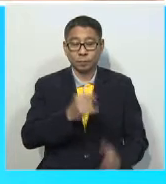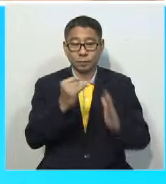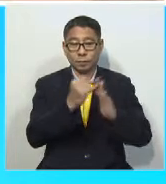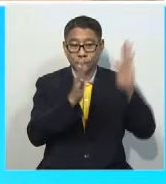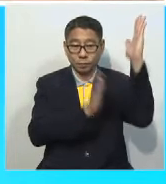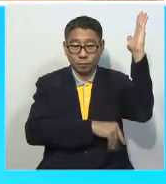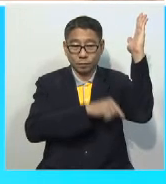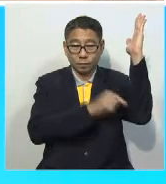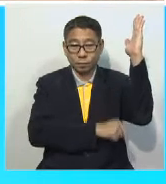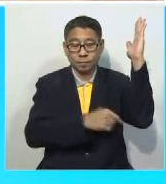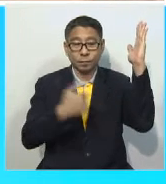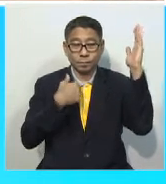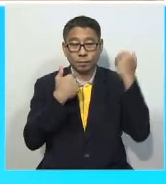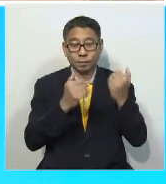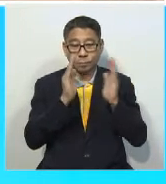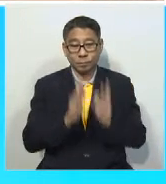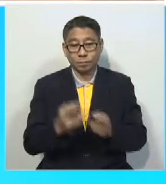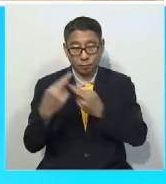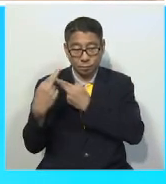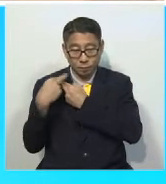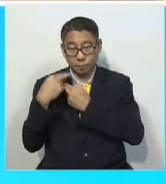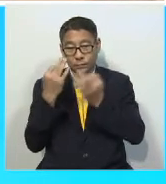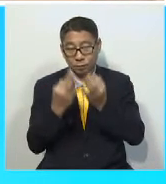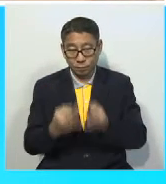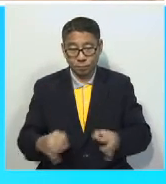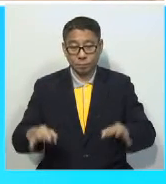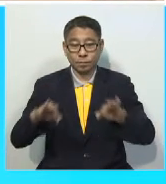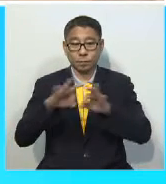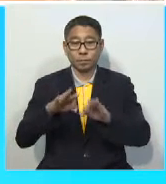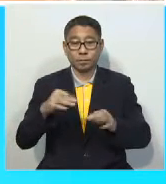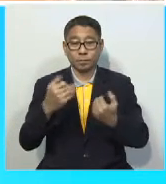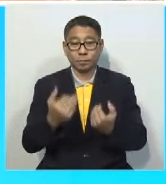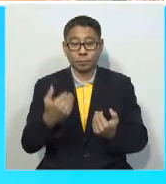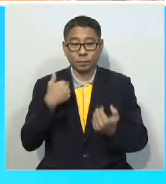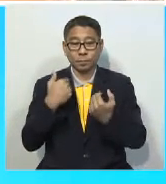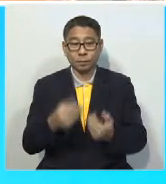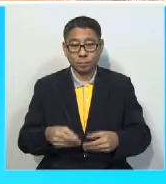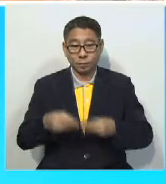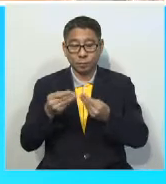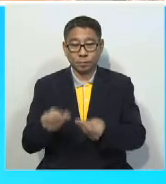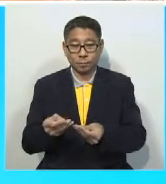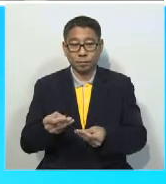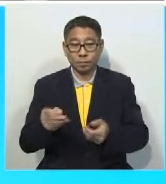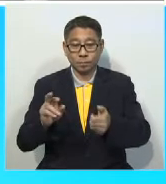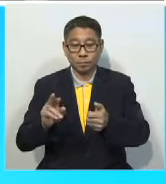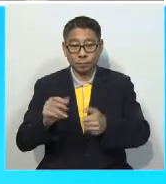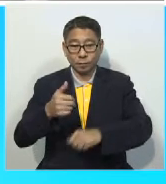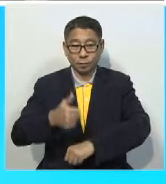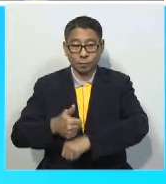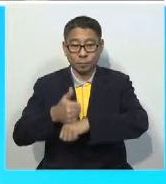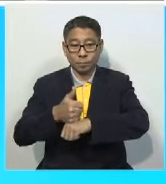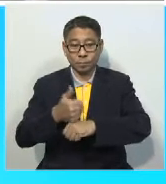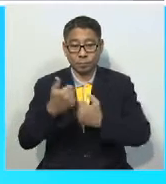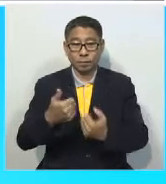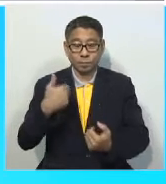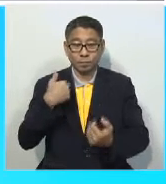ายแดนภาคใต้จะมีผู้รับผิดชอบหลักนะครับก็คือทางท่านผอ.พ